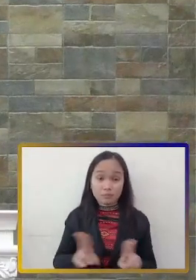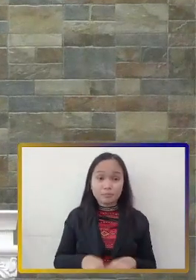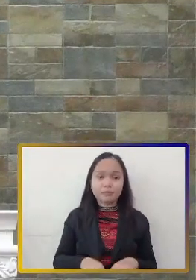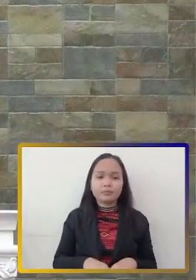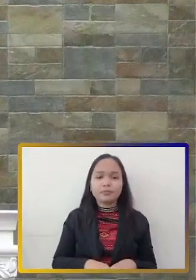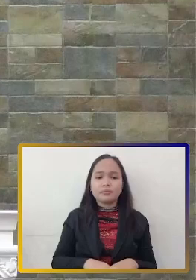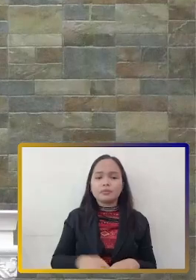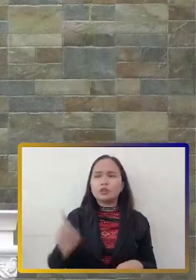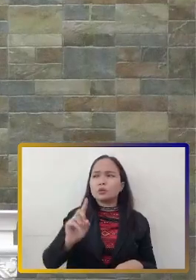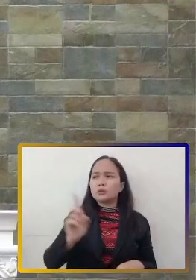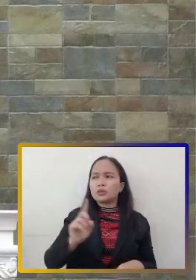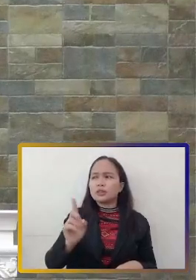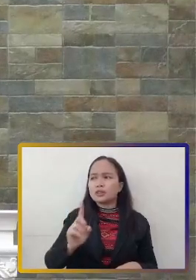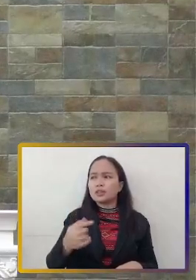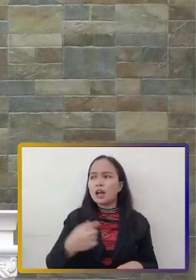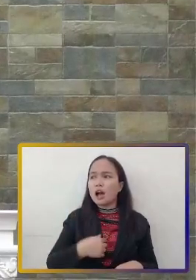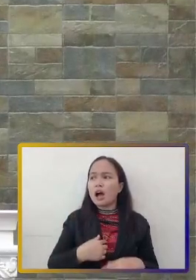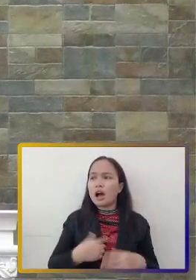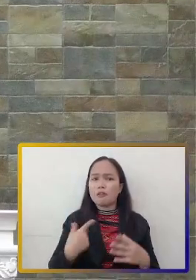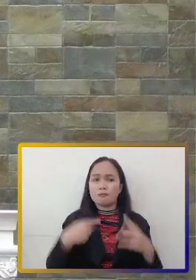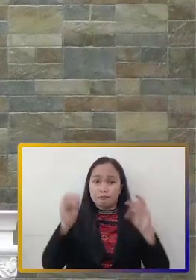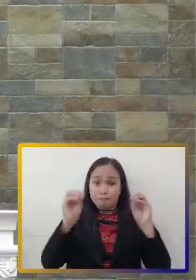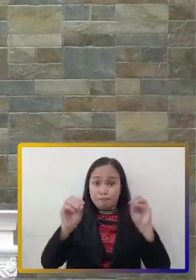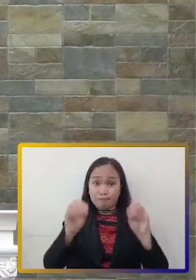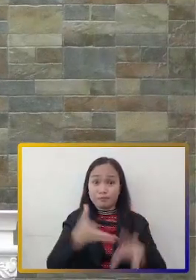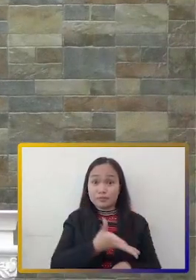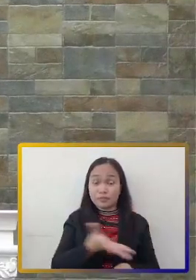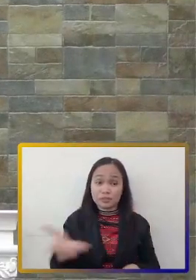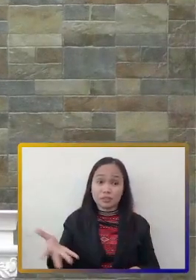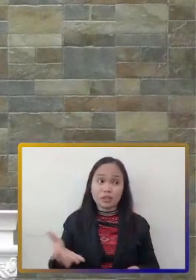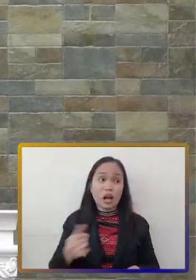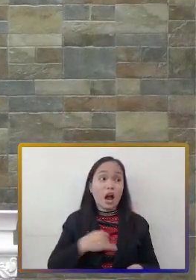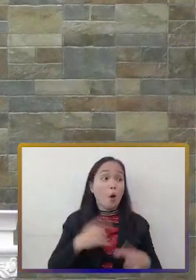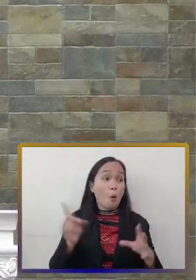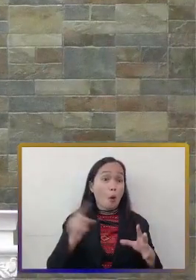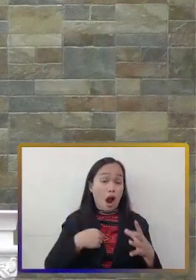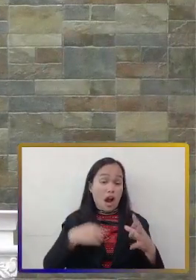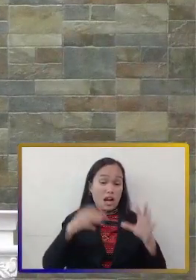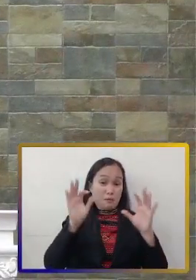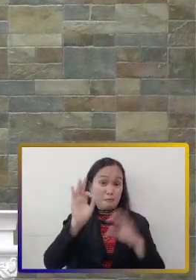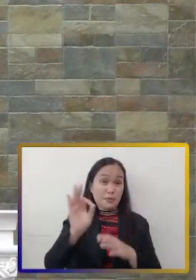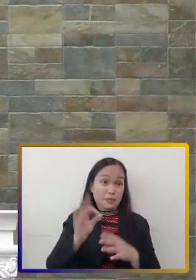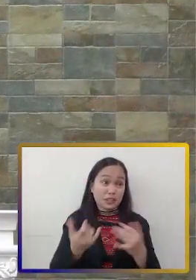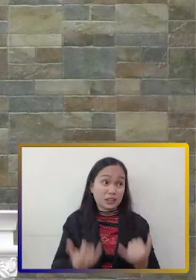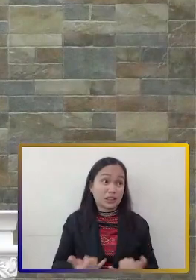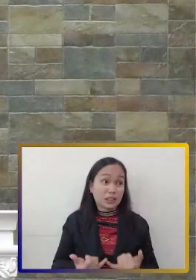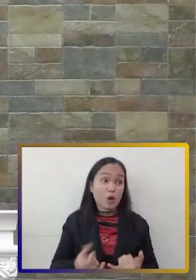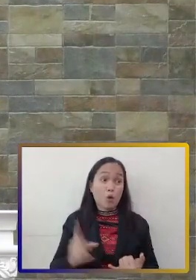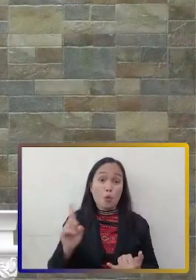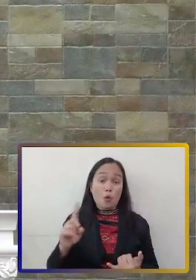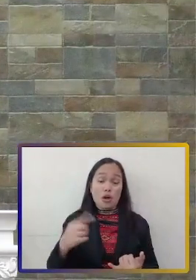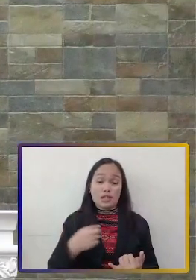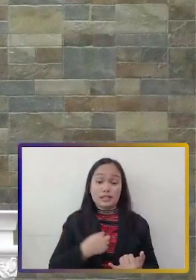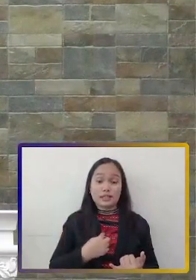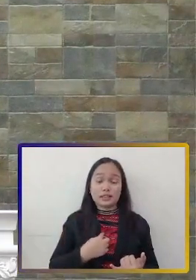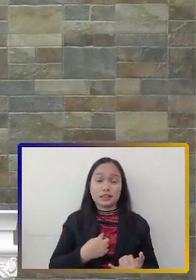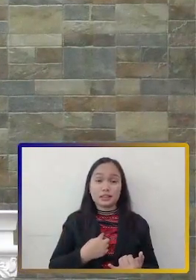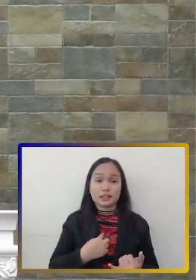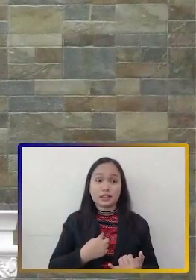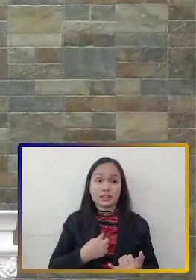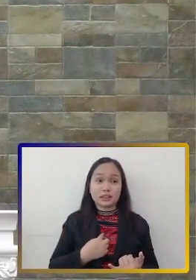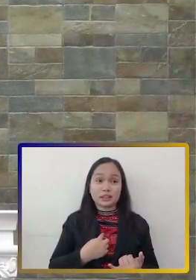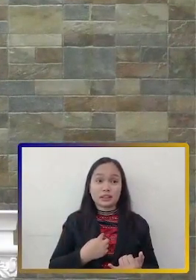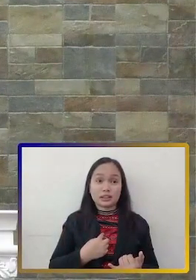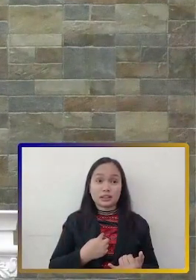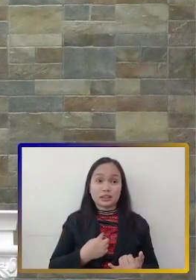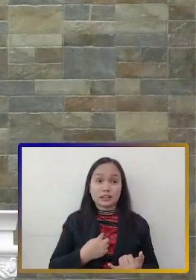ang akin pong sinasaysay sa inyo ngayon, ang aking pinamamanhik sa inyo ngayon, ang aking inilalatag sa